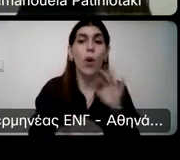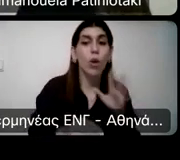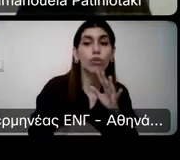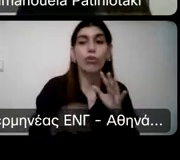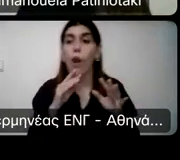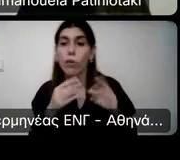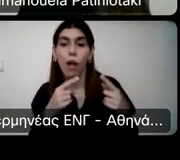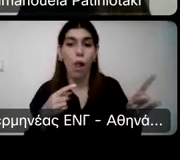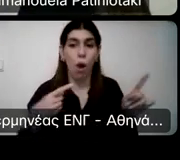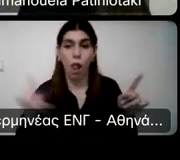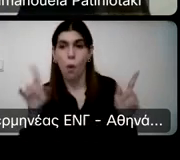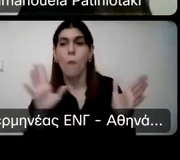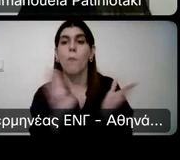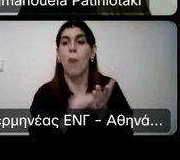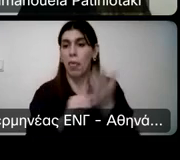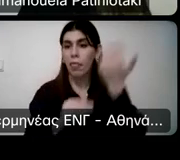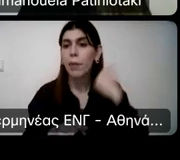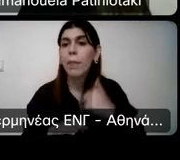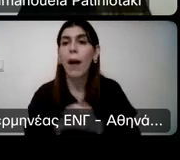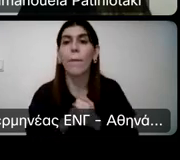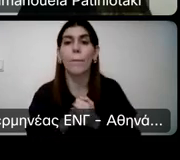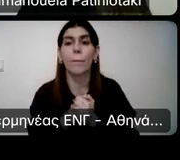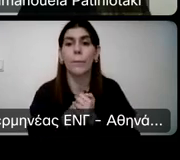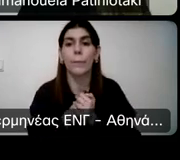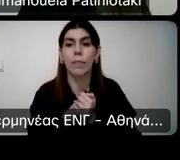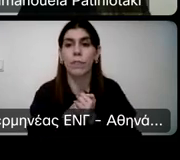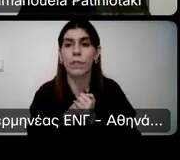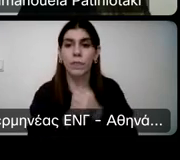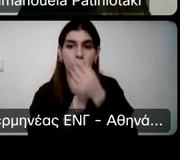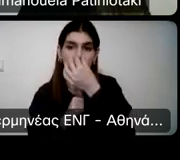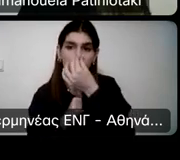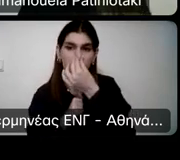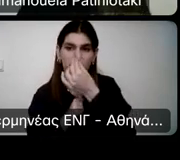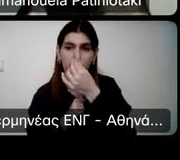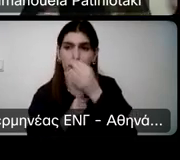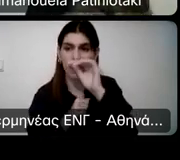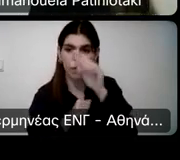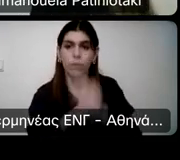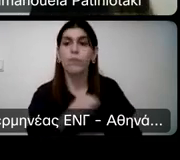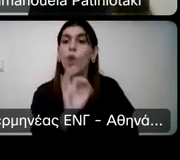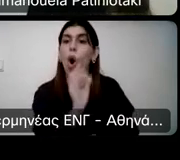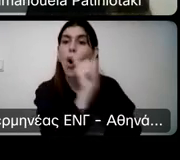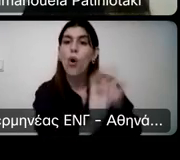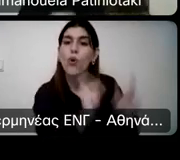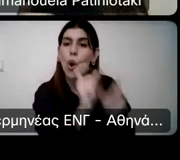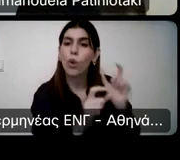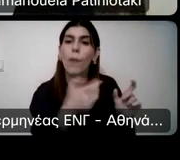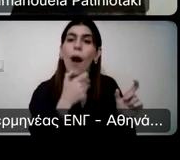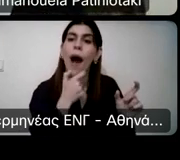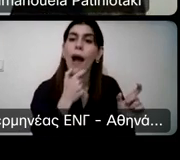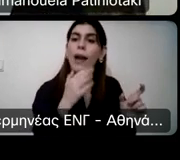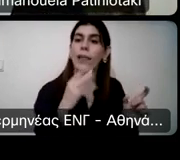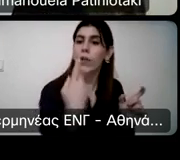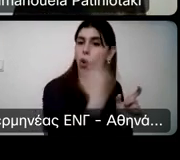ίδιου λαού. Δηλαδή, άλλες είναι οι ταχύτητες με τις οποίες προοδεύει η ορολογία στην αγγλική γλώσσα και άλλες